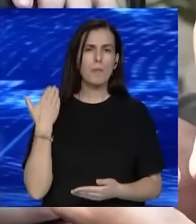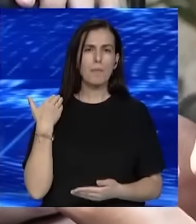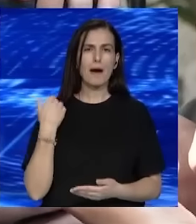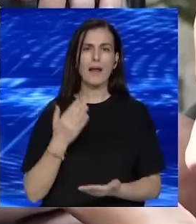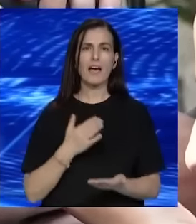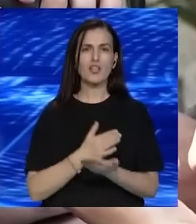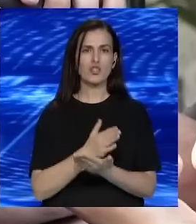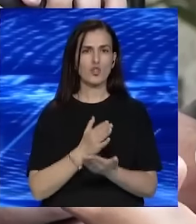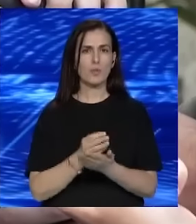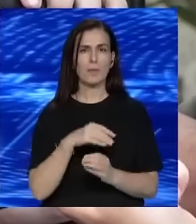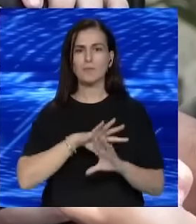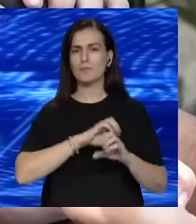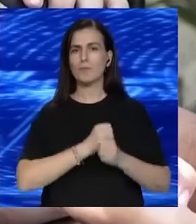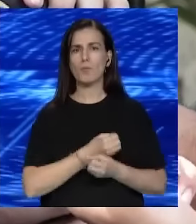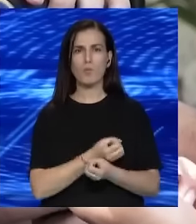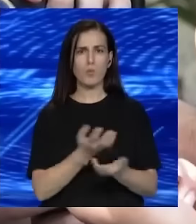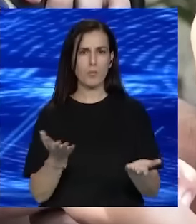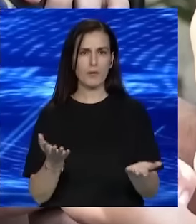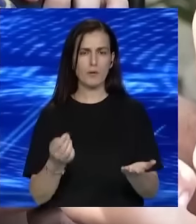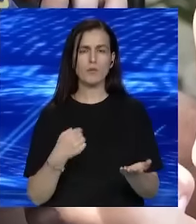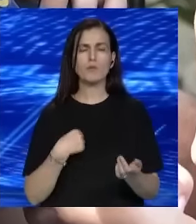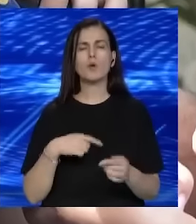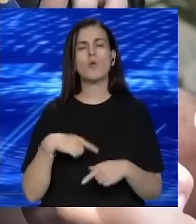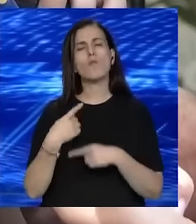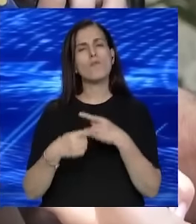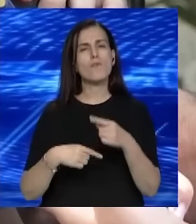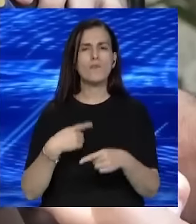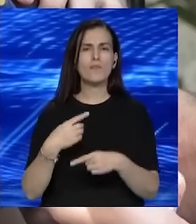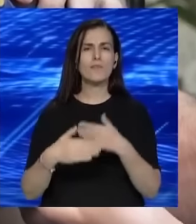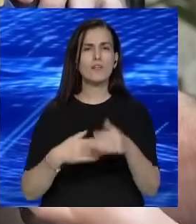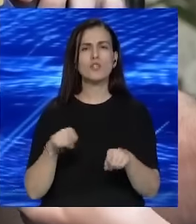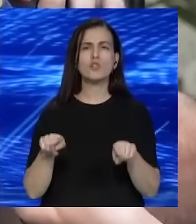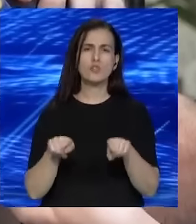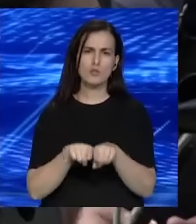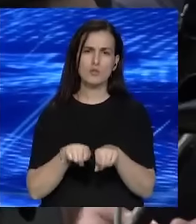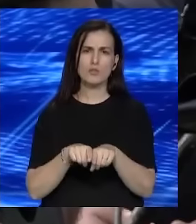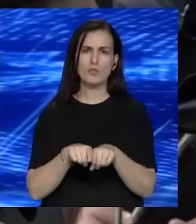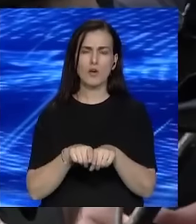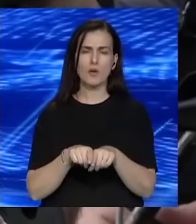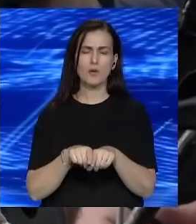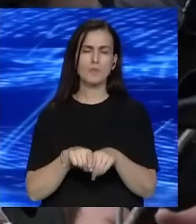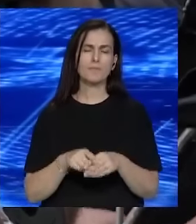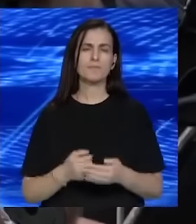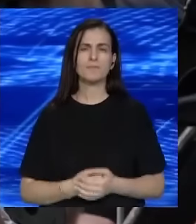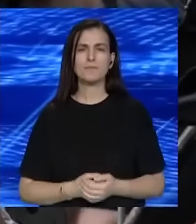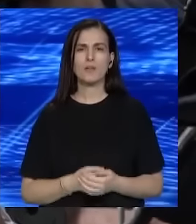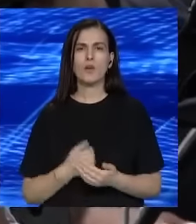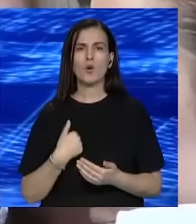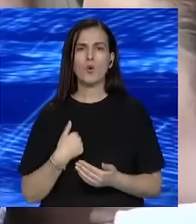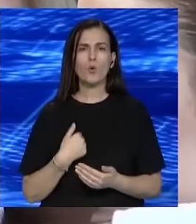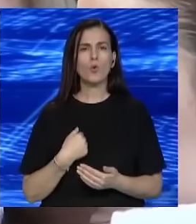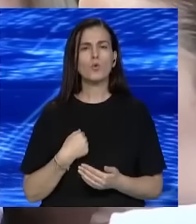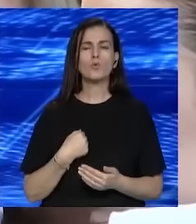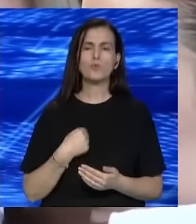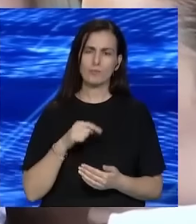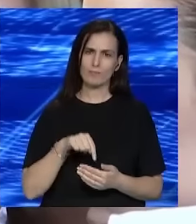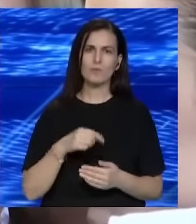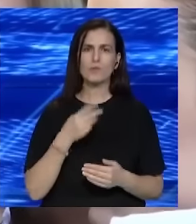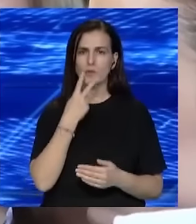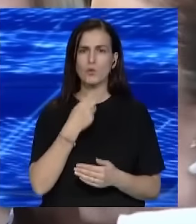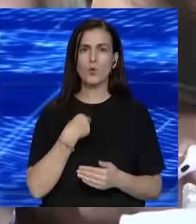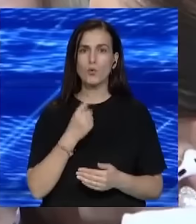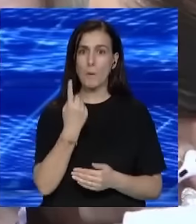të madh për interesin publik dhe do ta bëj në çdo formë dhe në çdo mënyrë sido që tjetë. Do t'jem një fushat të